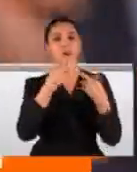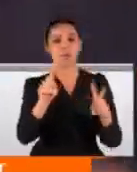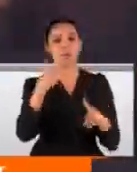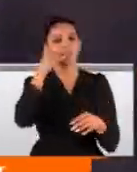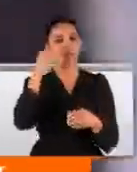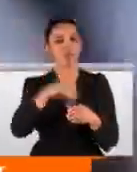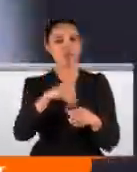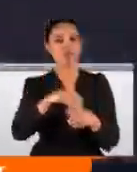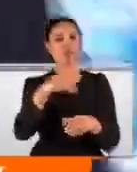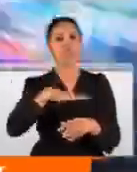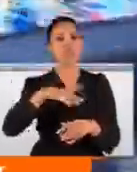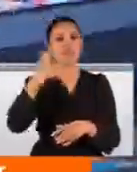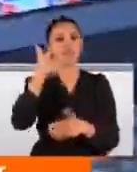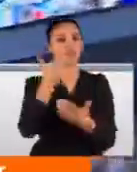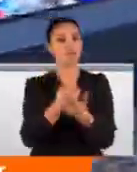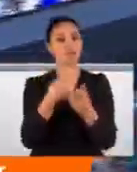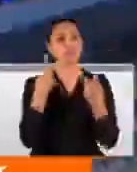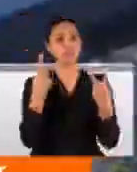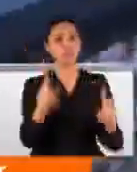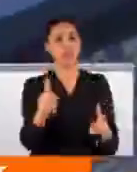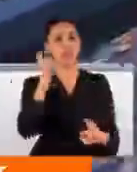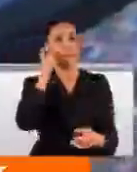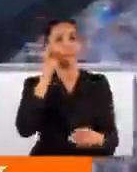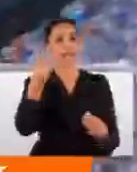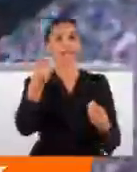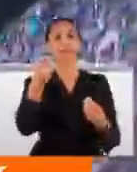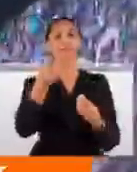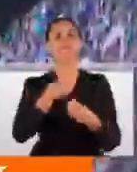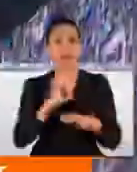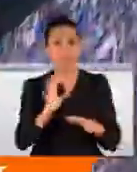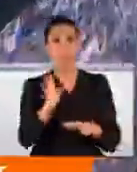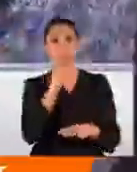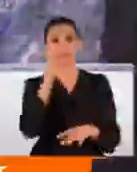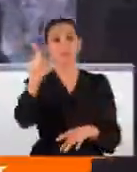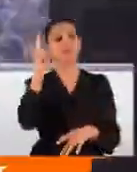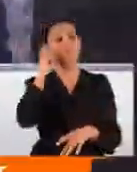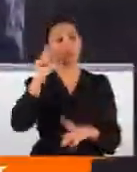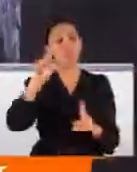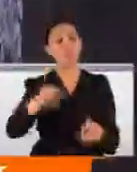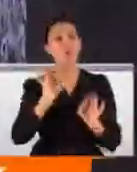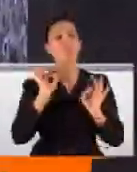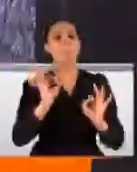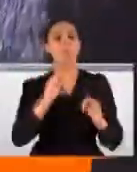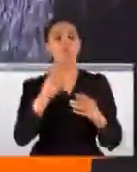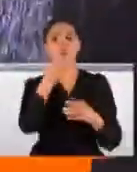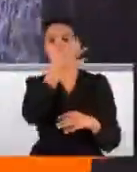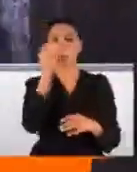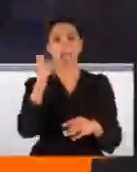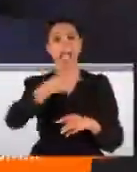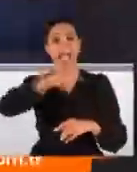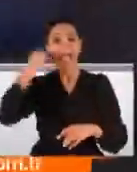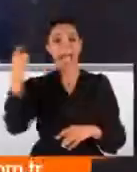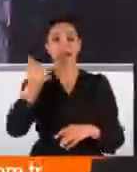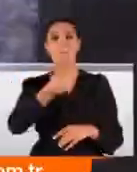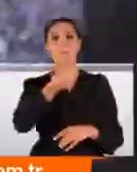şekilde, istediğiniz görüntülere ulaşabiliyorsunuz. Bilgi size ulaşmasa bile siz bilgiye mutlaka ama mutlaka ulaşıyorsunuz. Eskiden